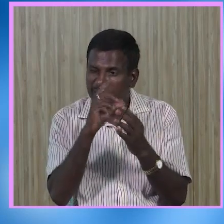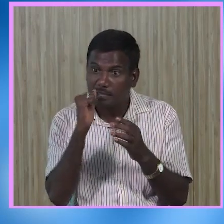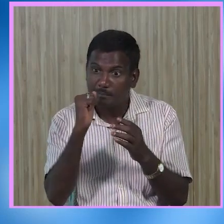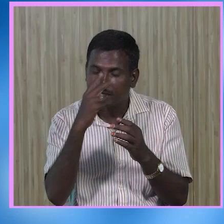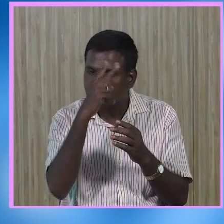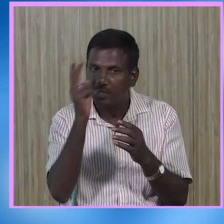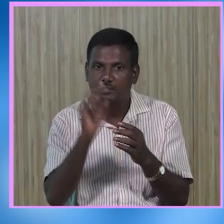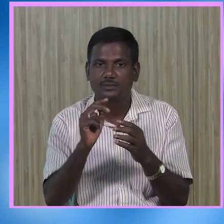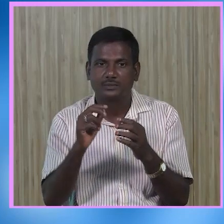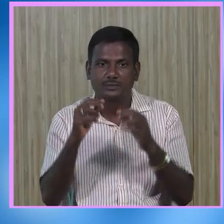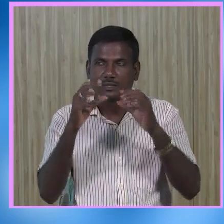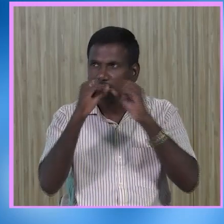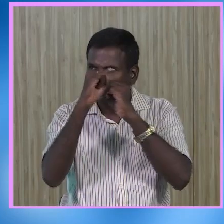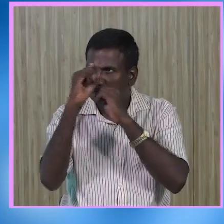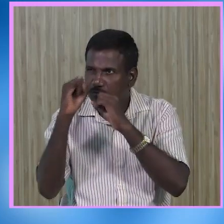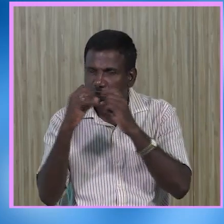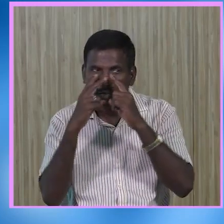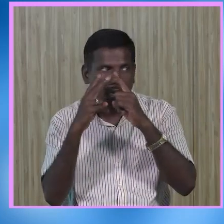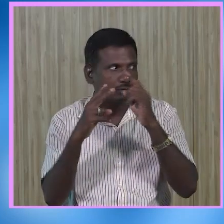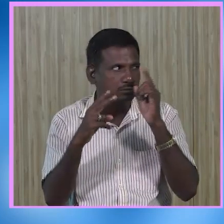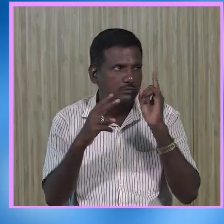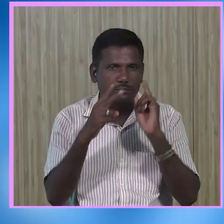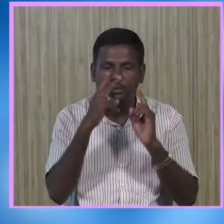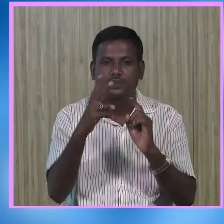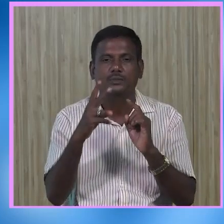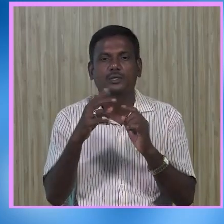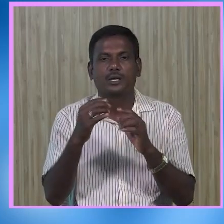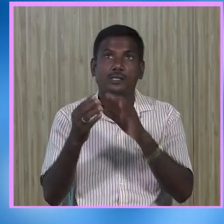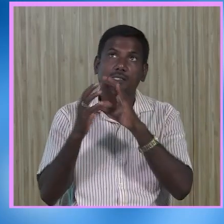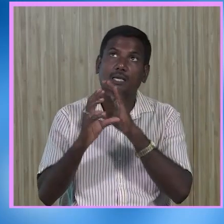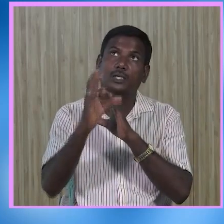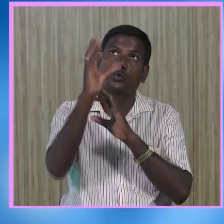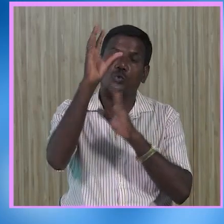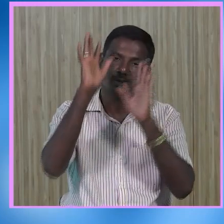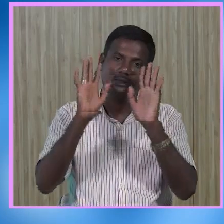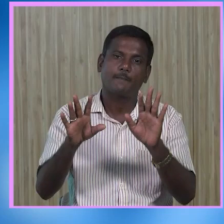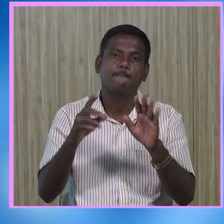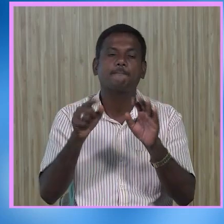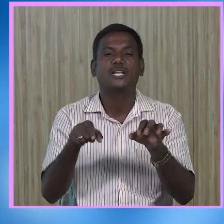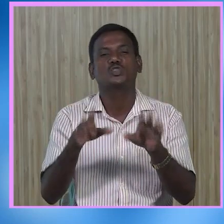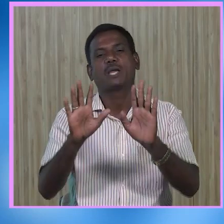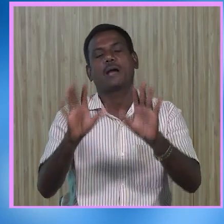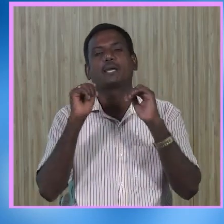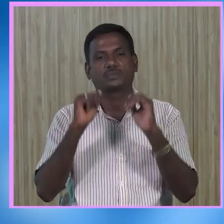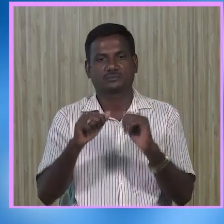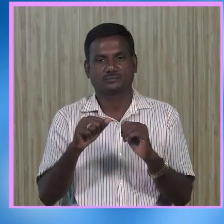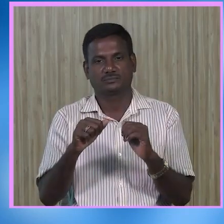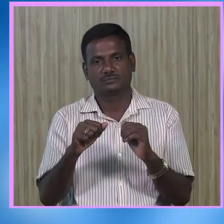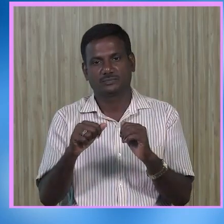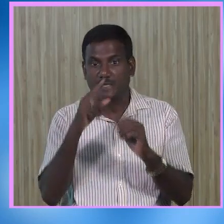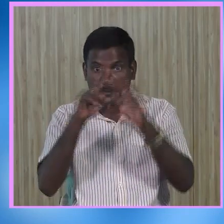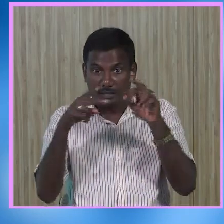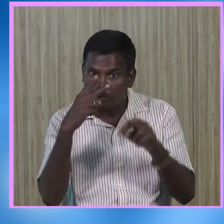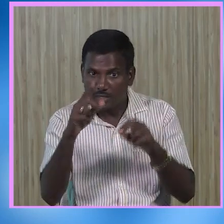செய்வதற்காக, கண்காணிப்பு போன்ற பணிகளை செய்வதற்கான செயற்கை கோள்கள் இருக்கக்கூடிய இடம்தான் இந்த பனிச்சுமை அமைப்பு.